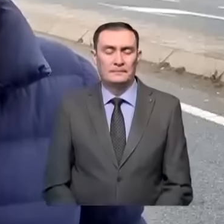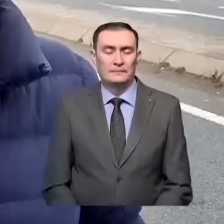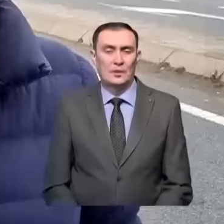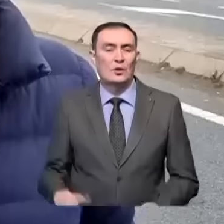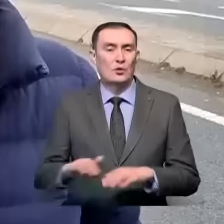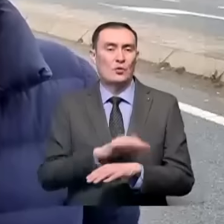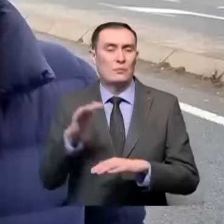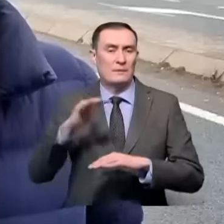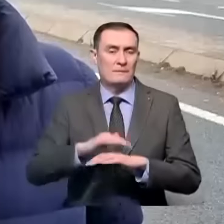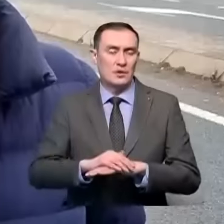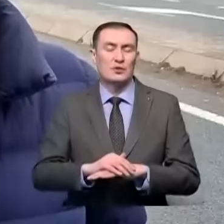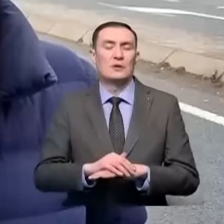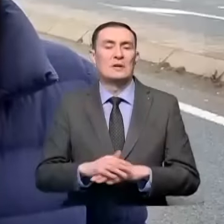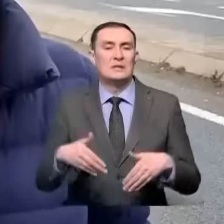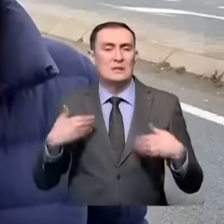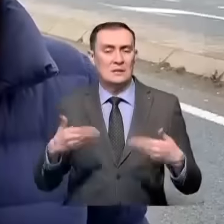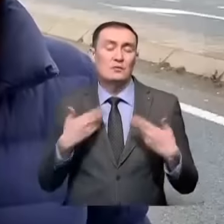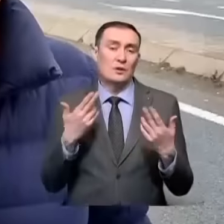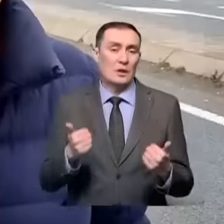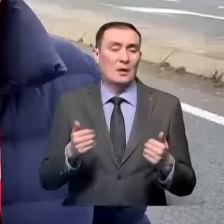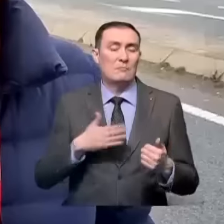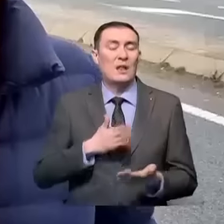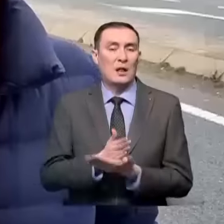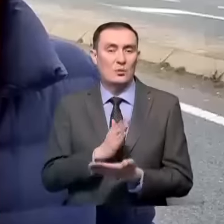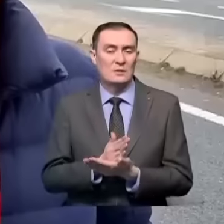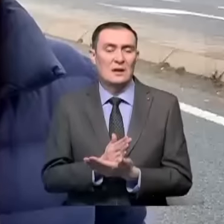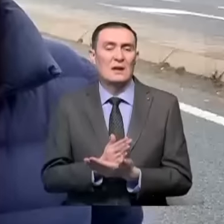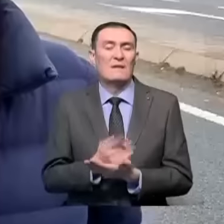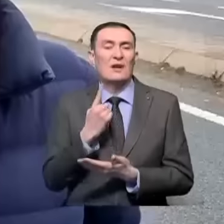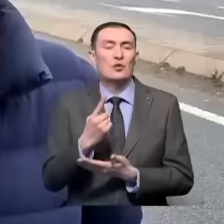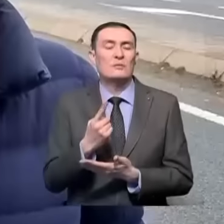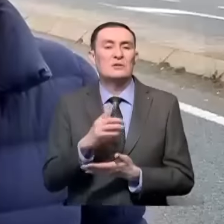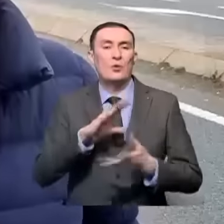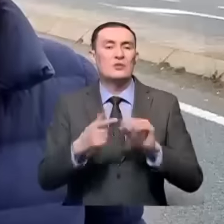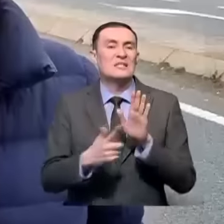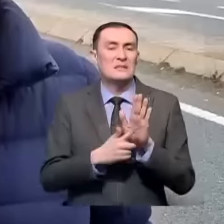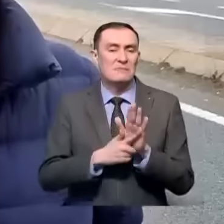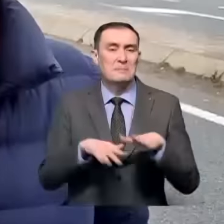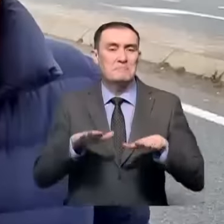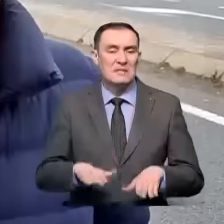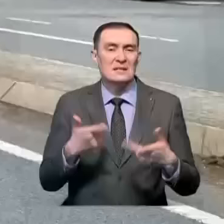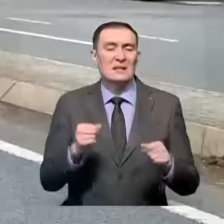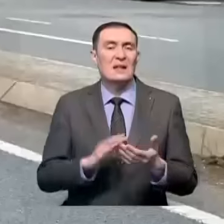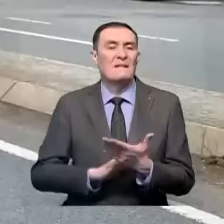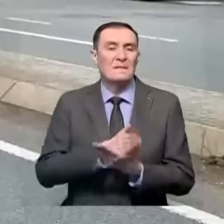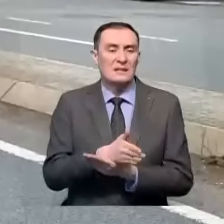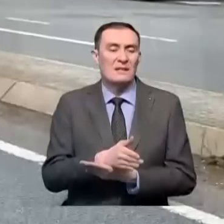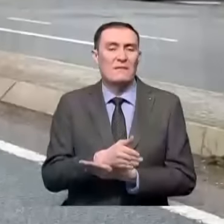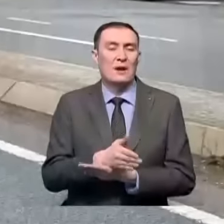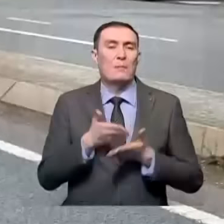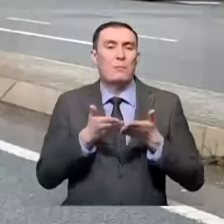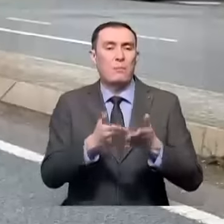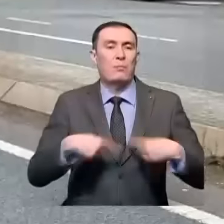Добрый вечер, Тимур. Здравствуйте, студия. Да, мы находимся в одном из 7 мест для въезда в морской